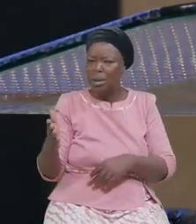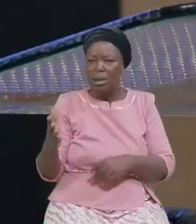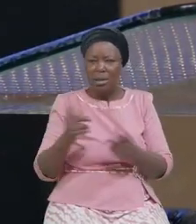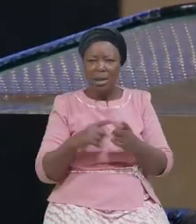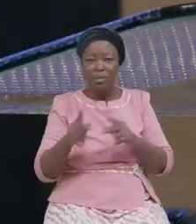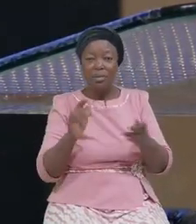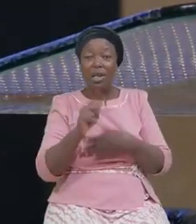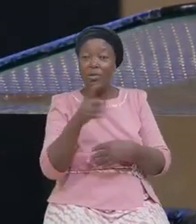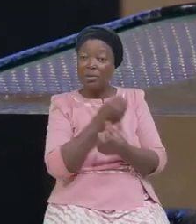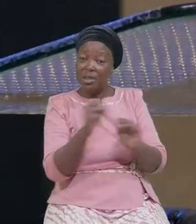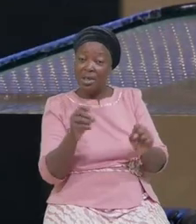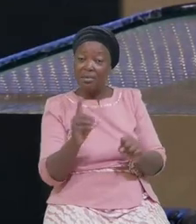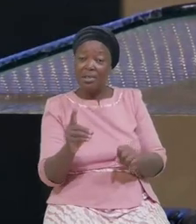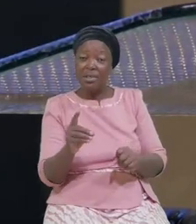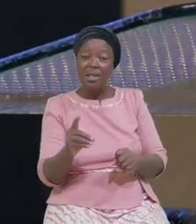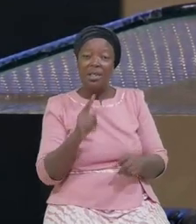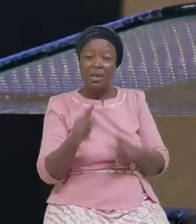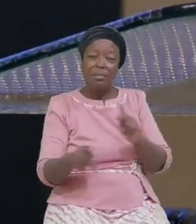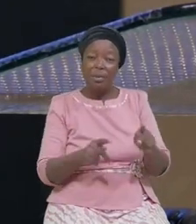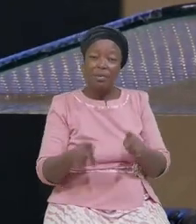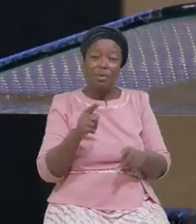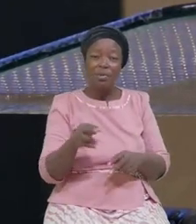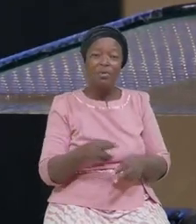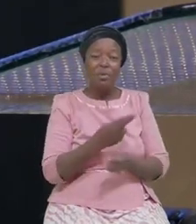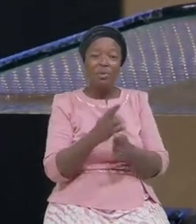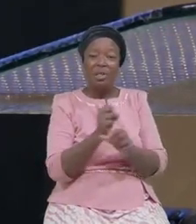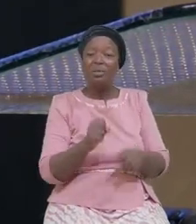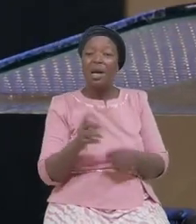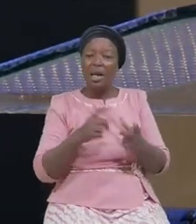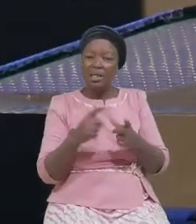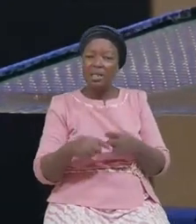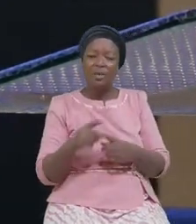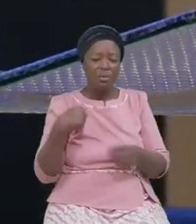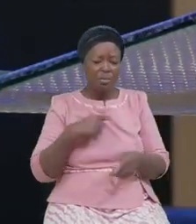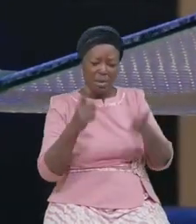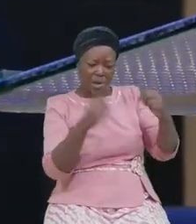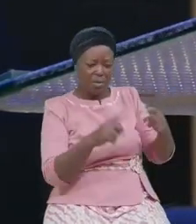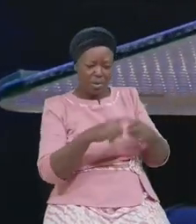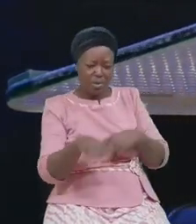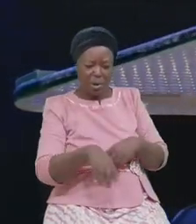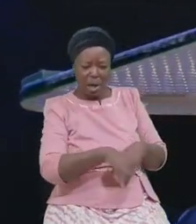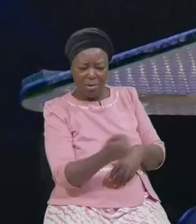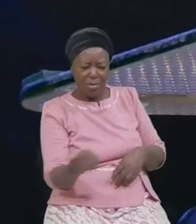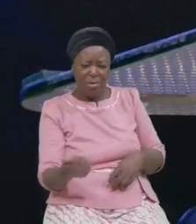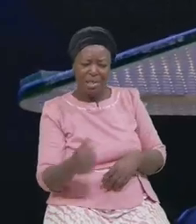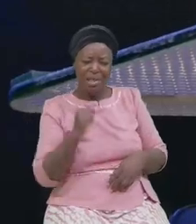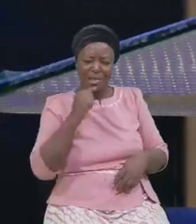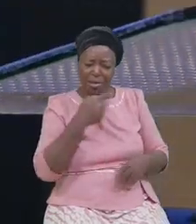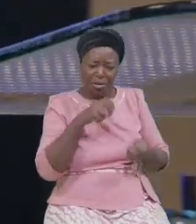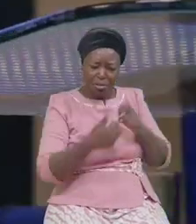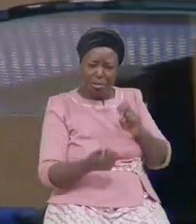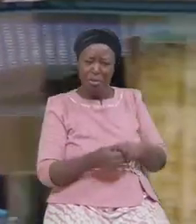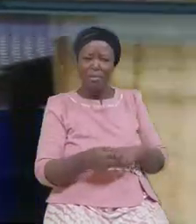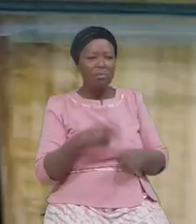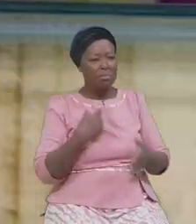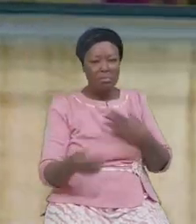sauvé, le peuple que tu as racheté, nous sommes sortis dans une condition pour rentrer dans une